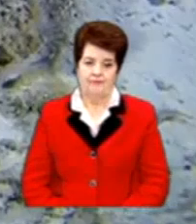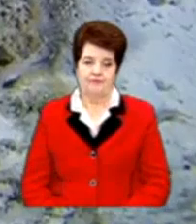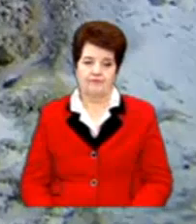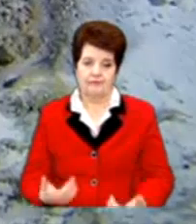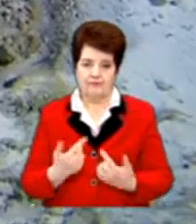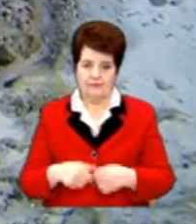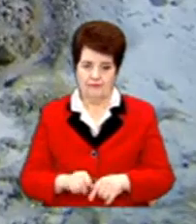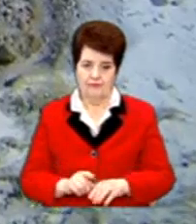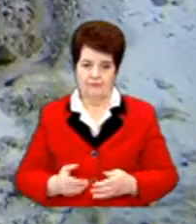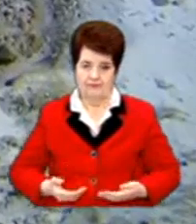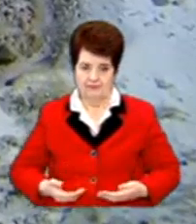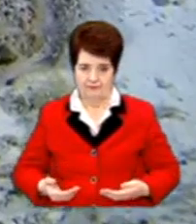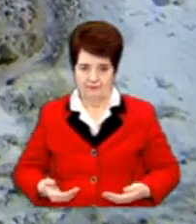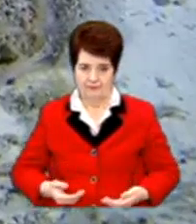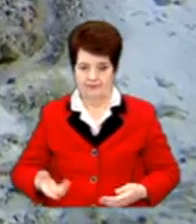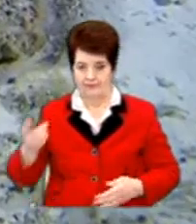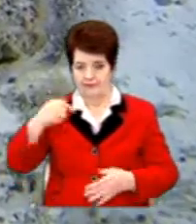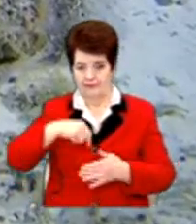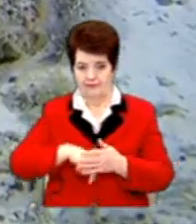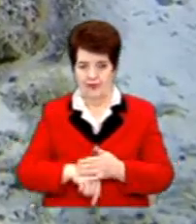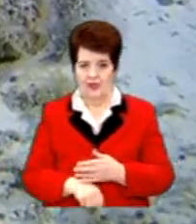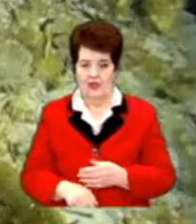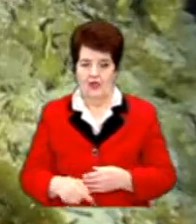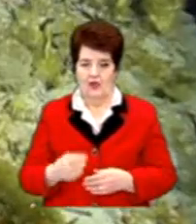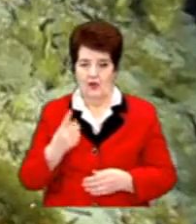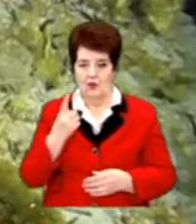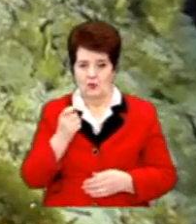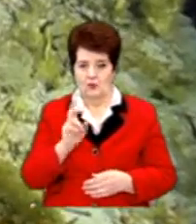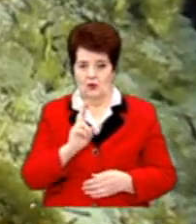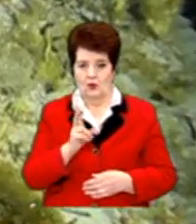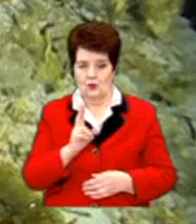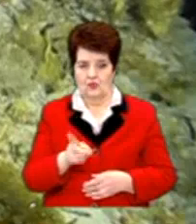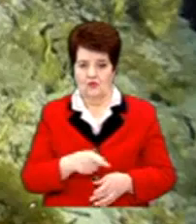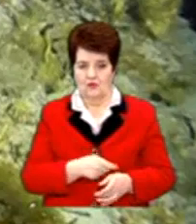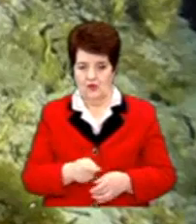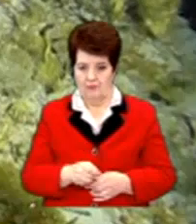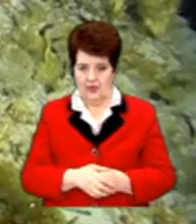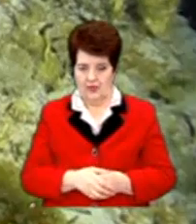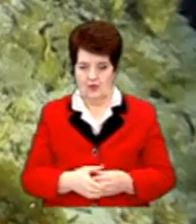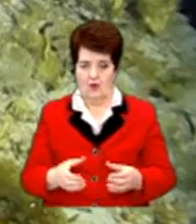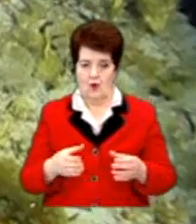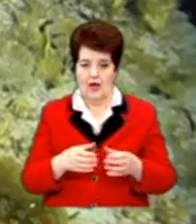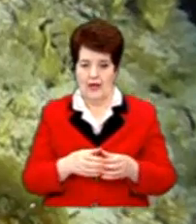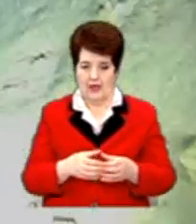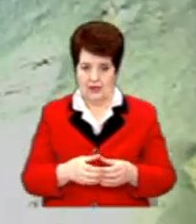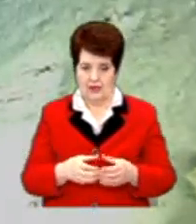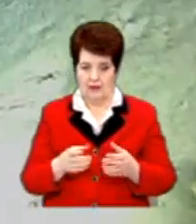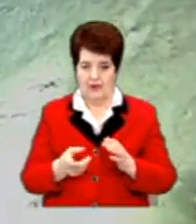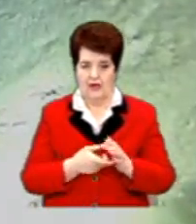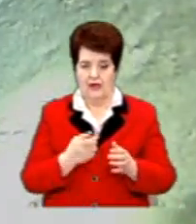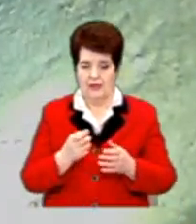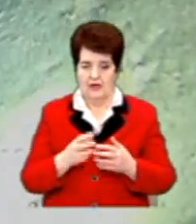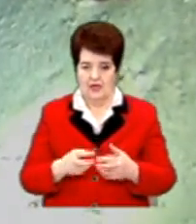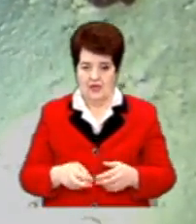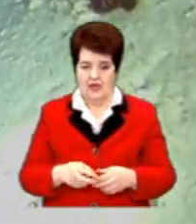Așa arată viața marină din Oceanul Indian la o adâncime de doar 120 de metri. O echipă de cercetători din Marea Britanie